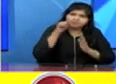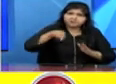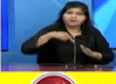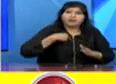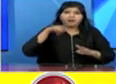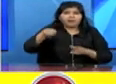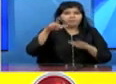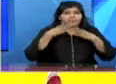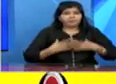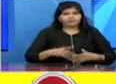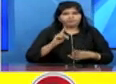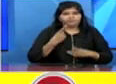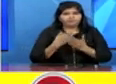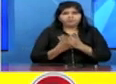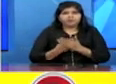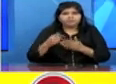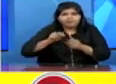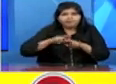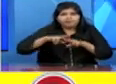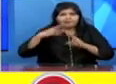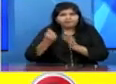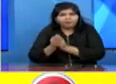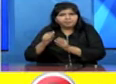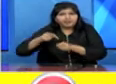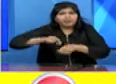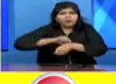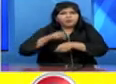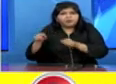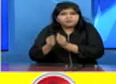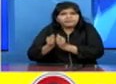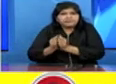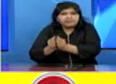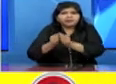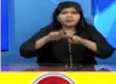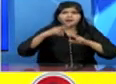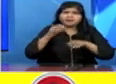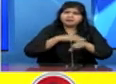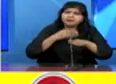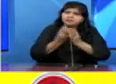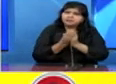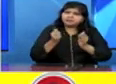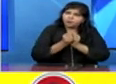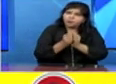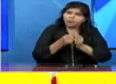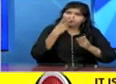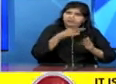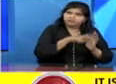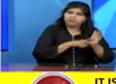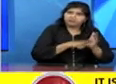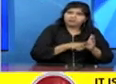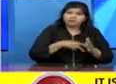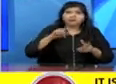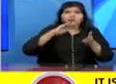अपना ध्यान रखें, अपने साथियों का ध्यान रखें, अपने परिवार का ध्यान रखें। दुनिया का अनुभव बताता